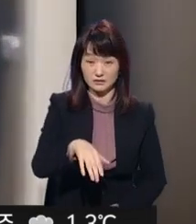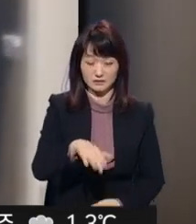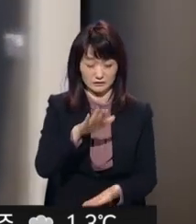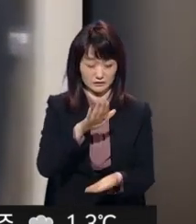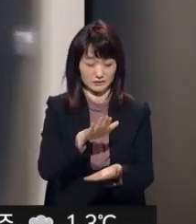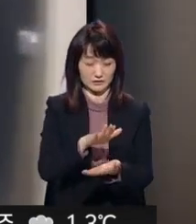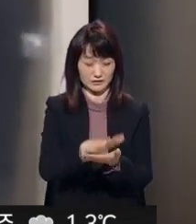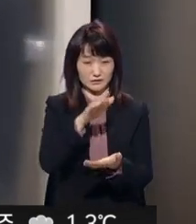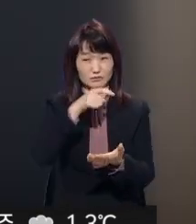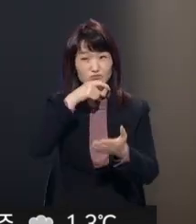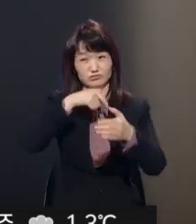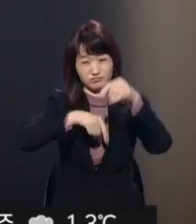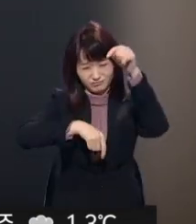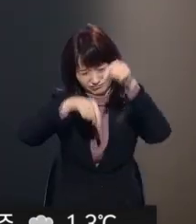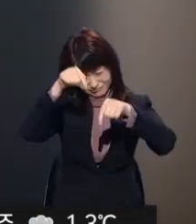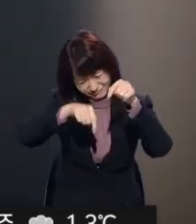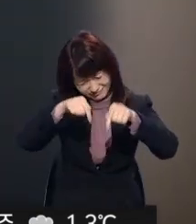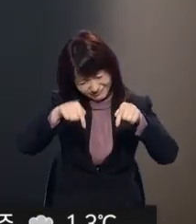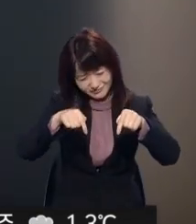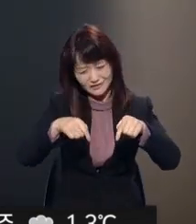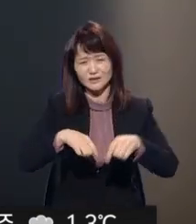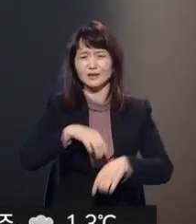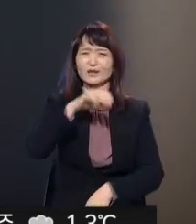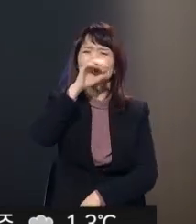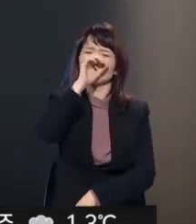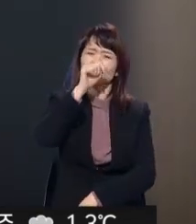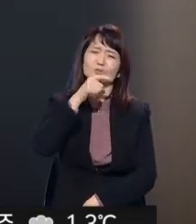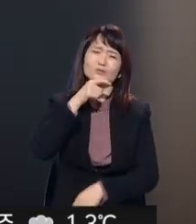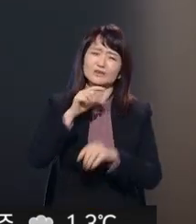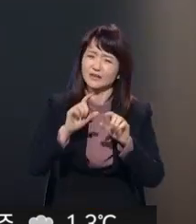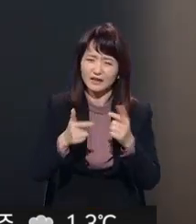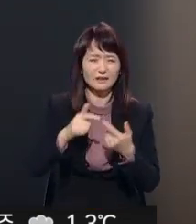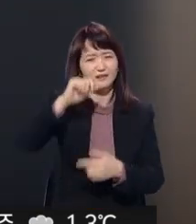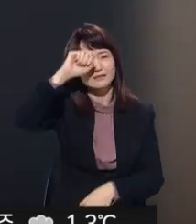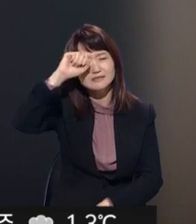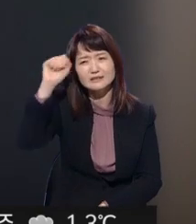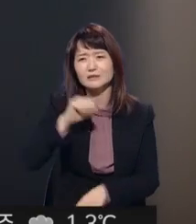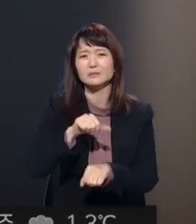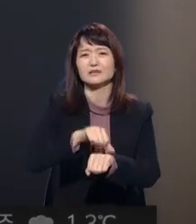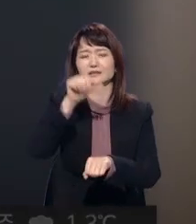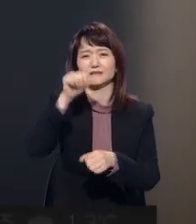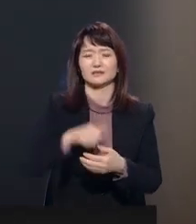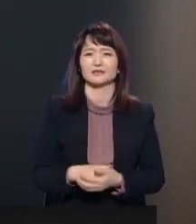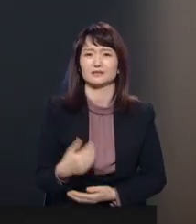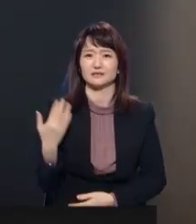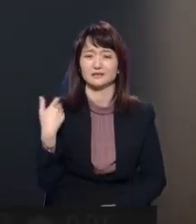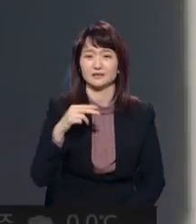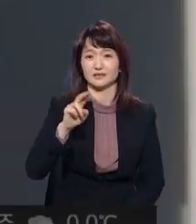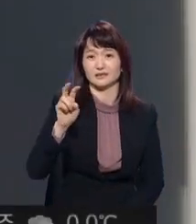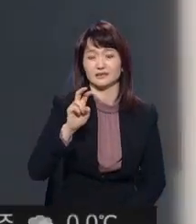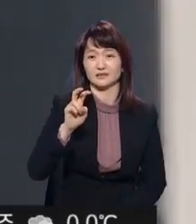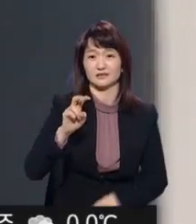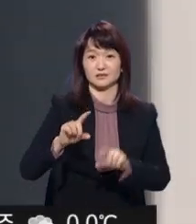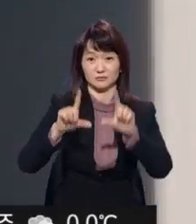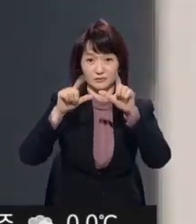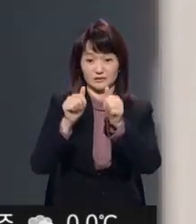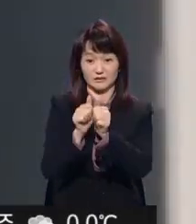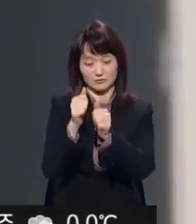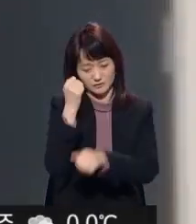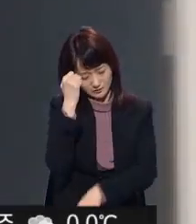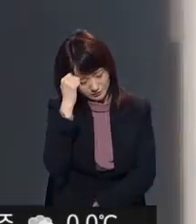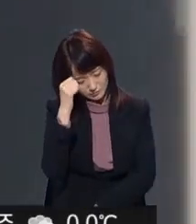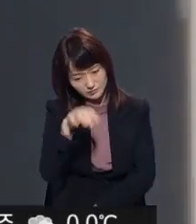내리고 있습니다. 아, 뜨거운 물이 반가운 뜨거운 물이 아니죠. 예. 새벽 5시에 저기 지난 20일 날 연세대학교 남자 기숙사에서 벌어진 일이라고